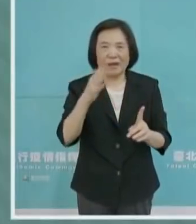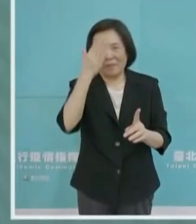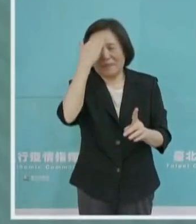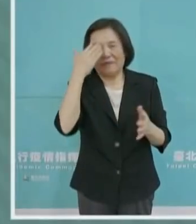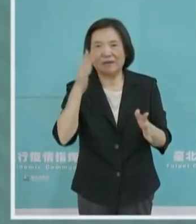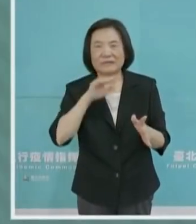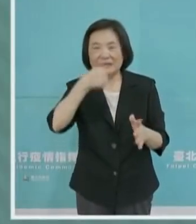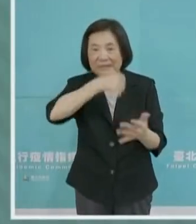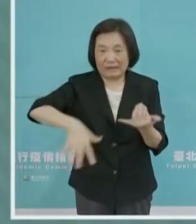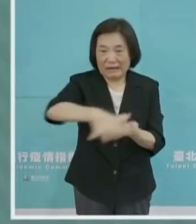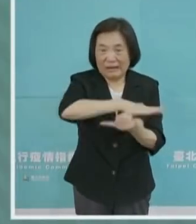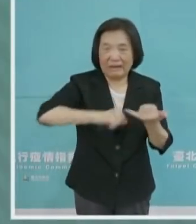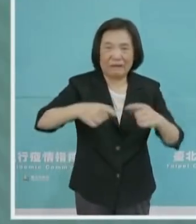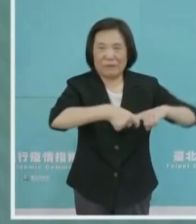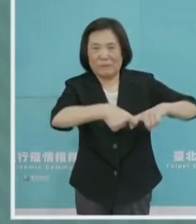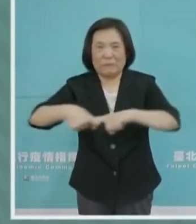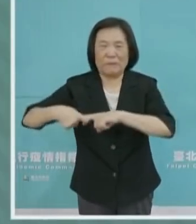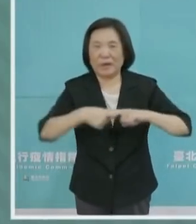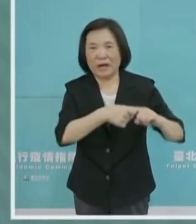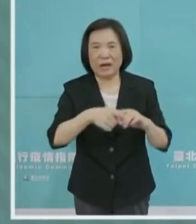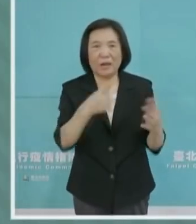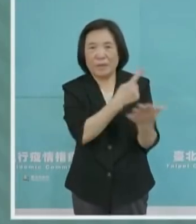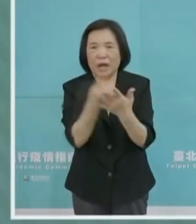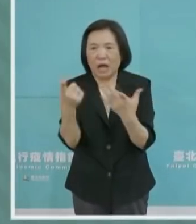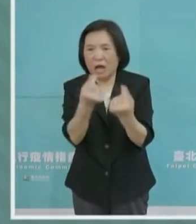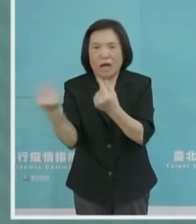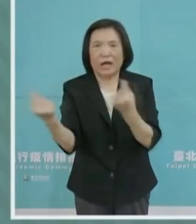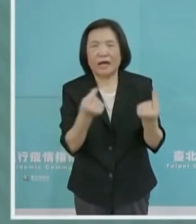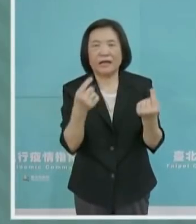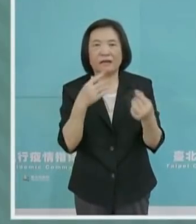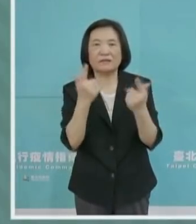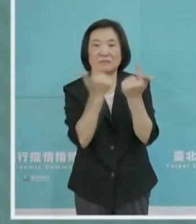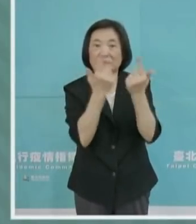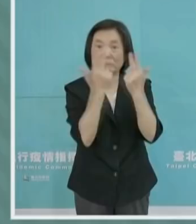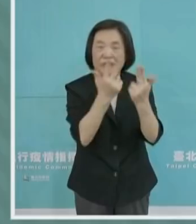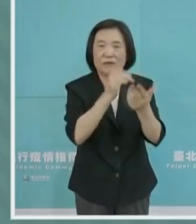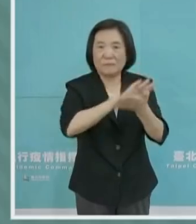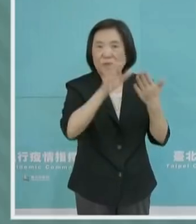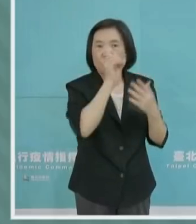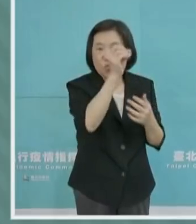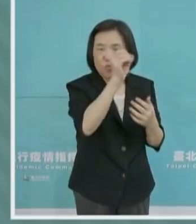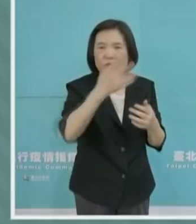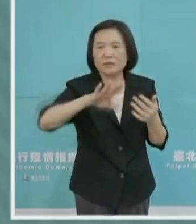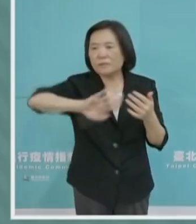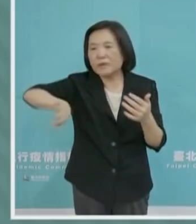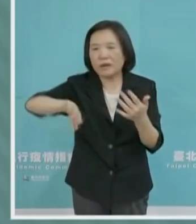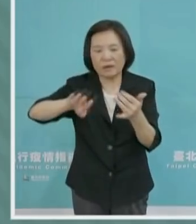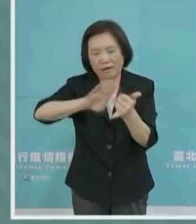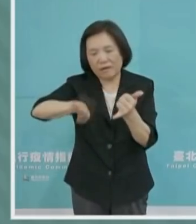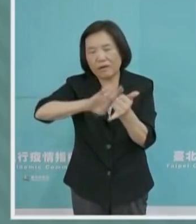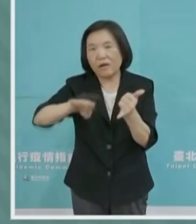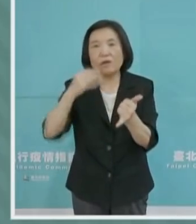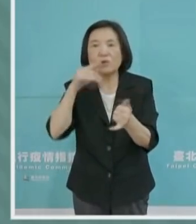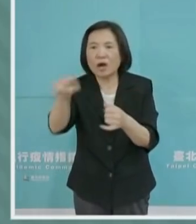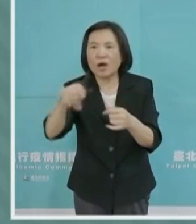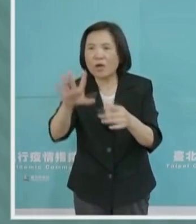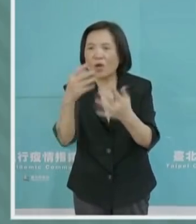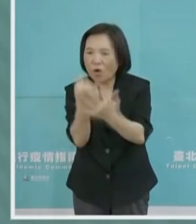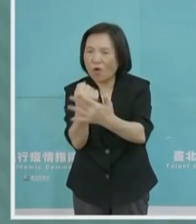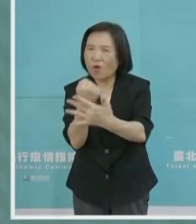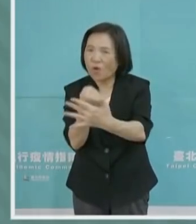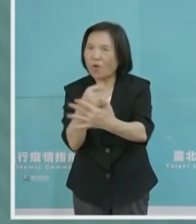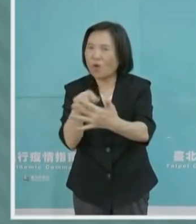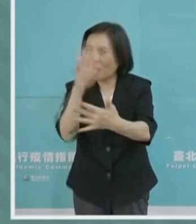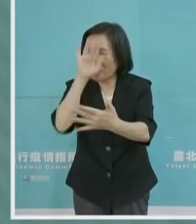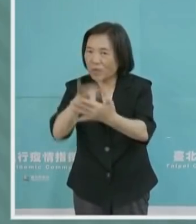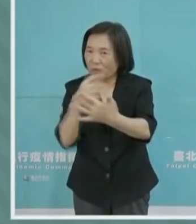这个同岛一命，你知道吗？因为假设台北好，就连双北也清零了，可是你其他县市如果还有潜入的 case， 你